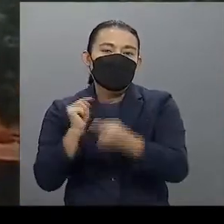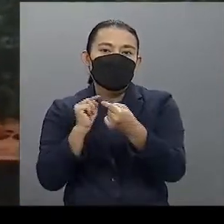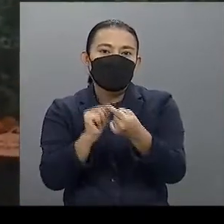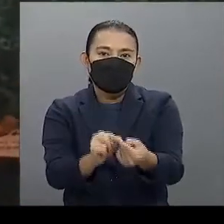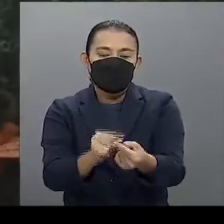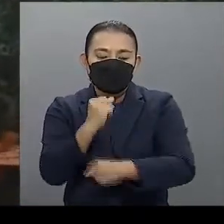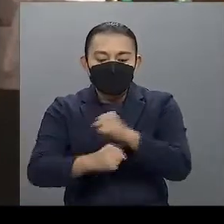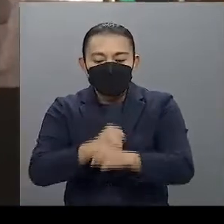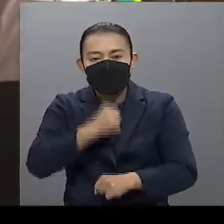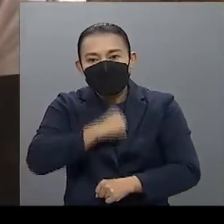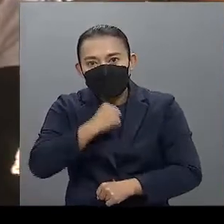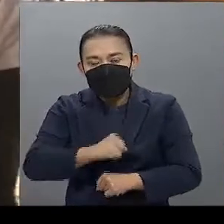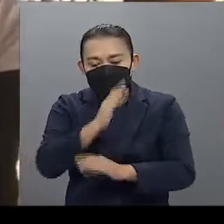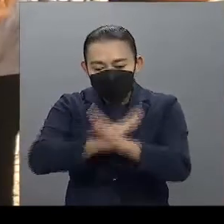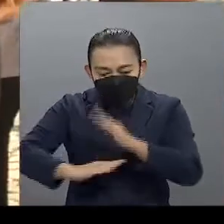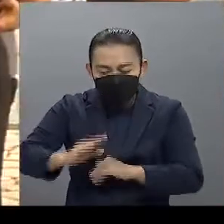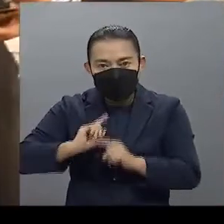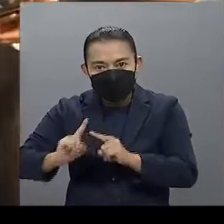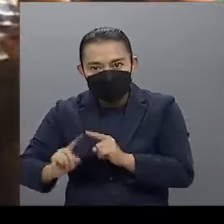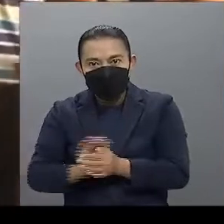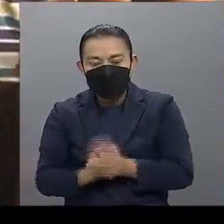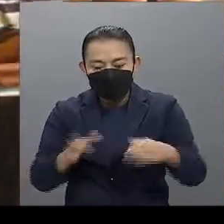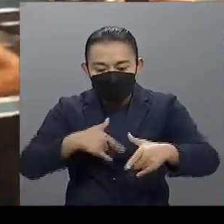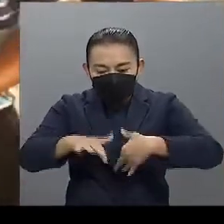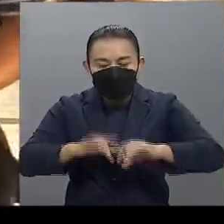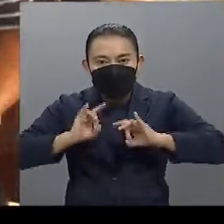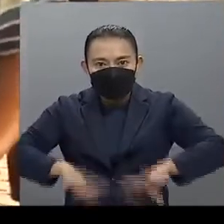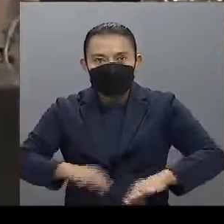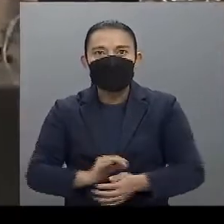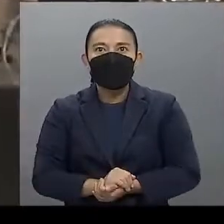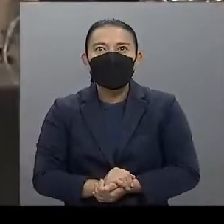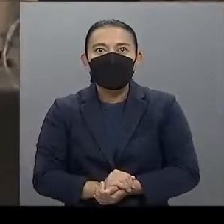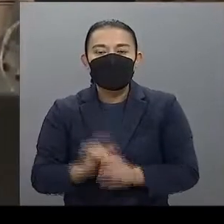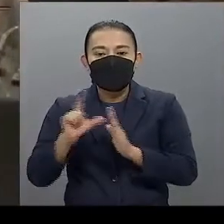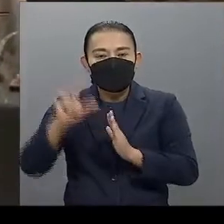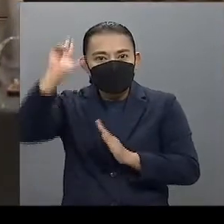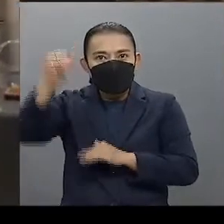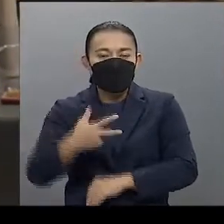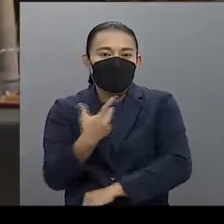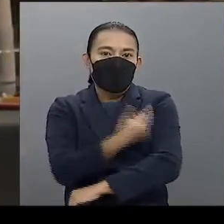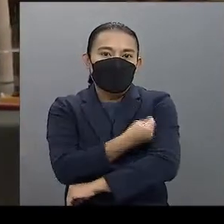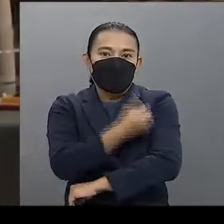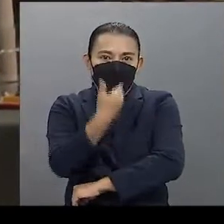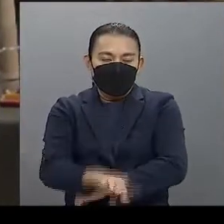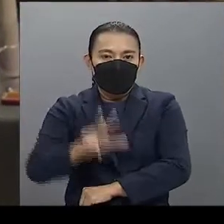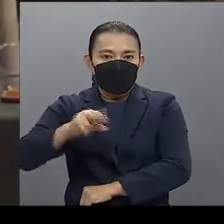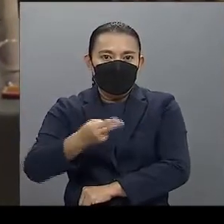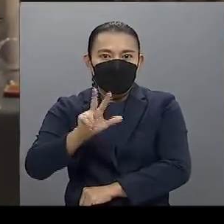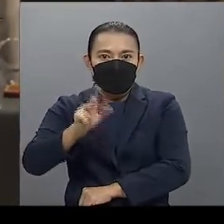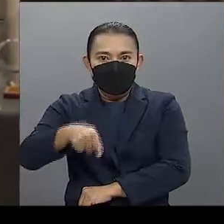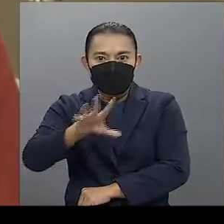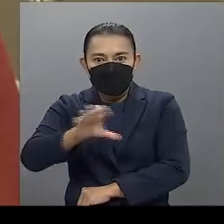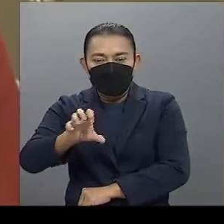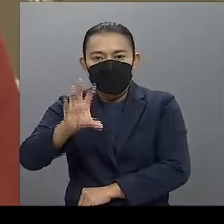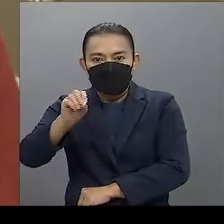ผู้พิการและก็ประชาชนกลุ่มเสี่ยงอาล่าสุดคือจังหวัดลำปางฉีดวัคซีนไปแล้ว 3หมื่น3551